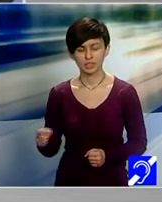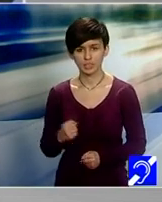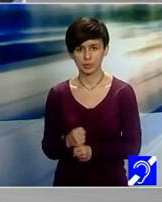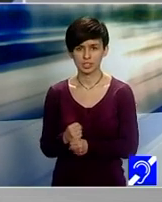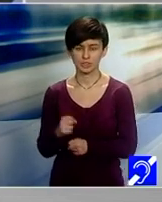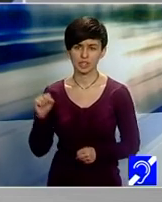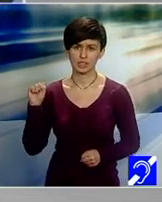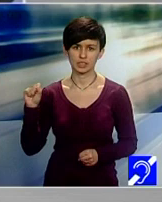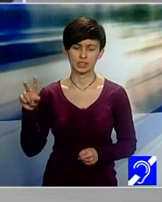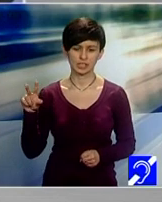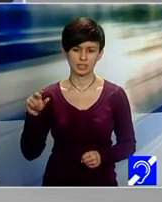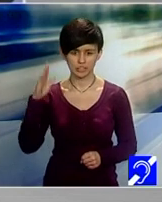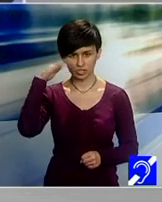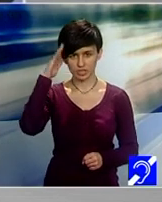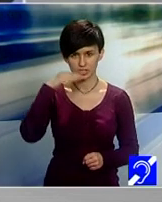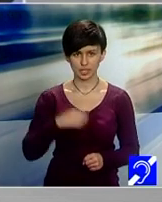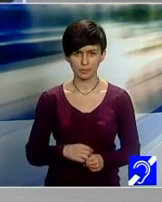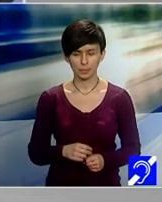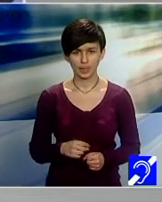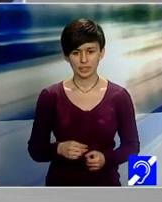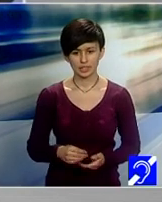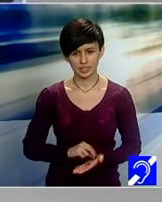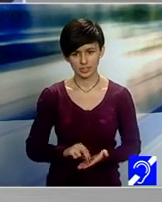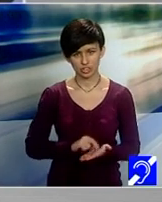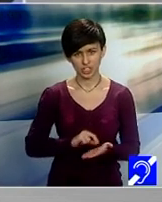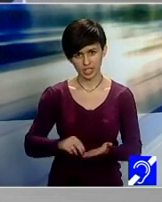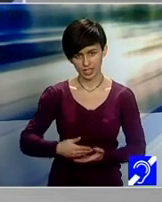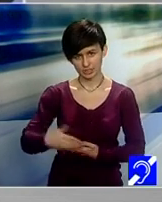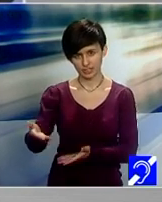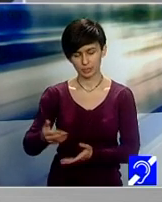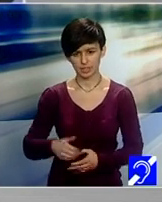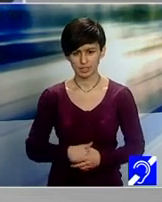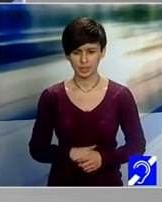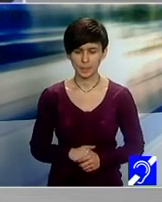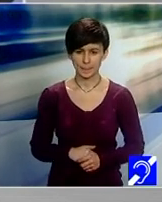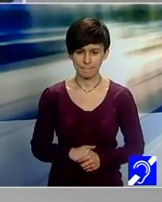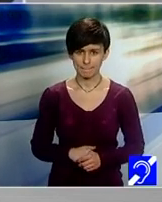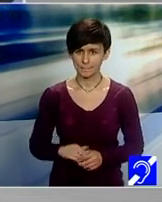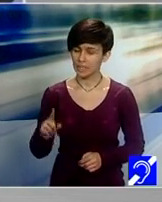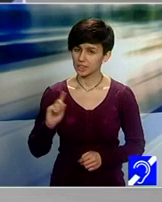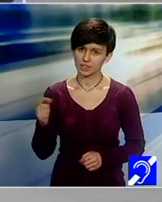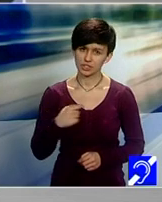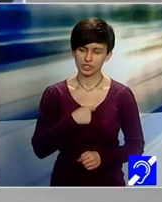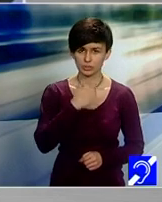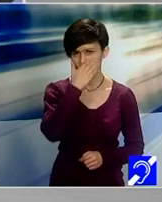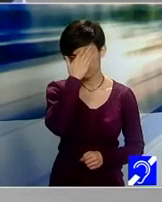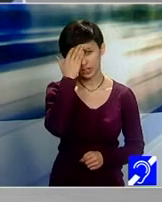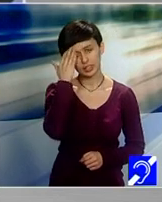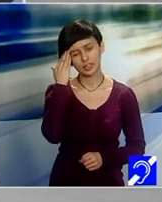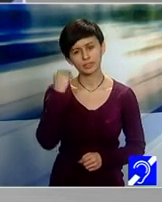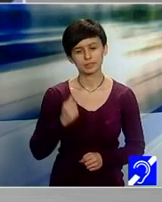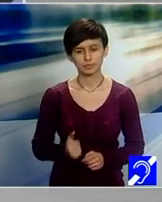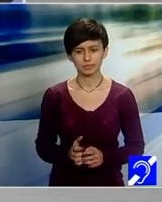momentul înregistrării cererii. Ori nu ai cum dacă tu nu vii și îmi scurtezi expres termenele pentru